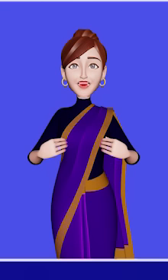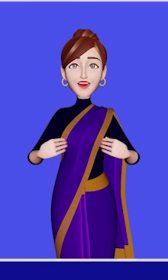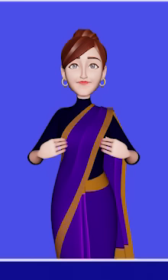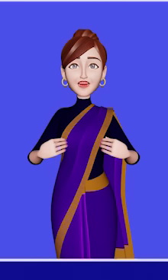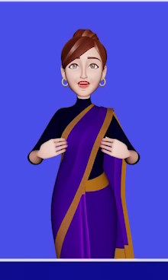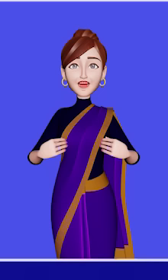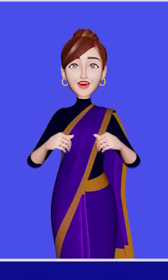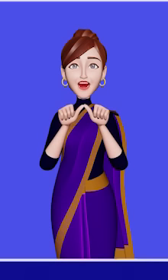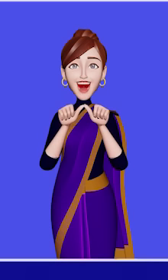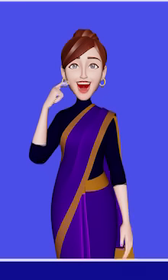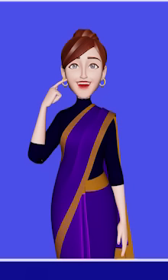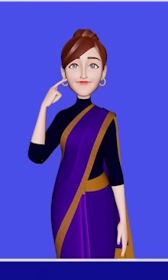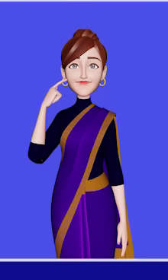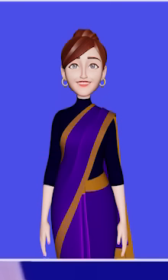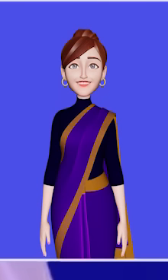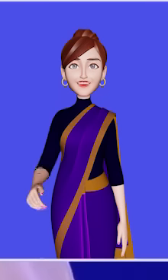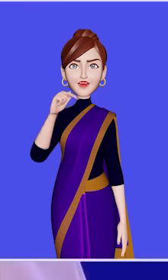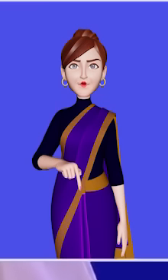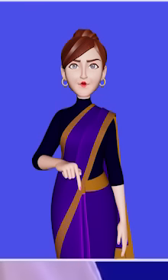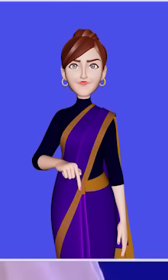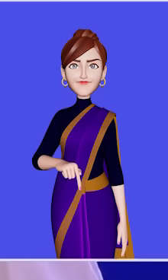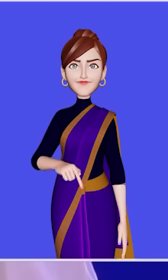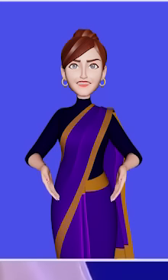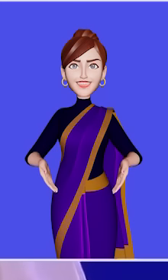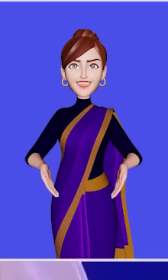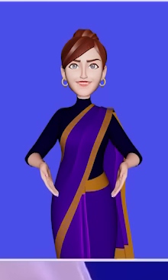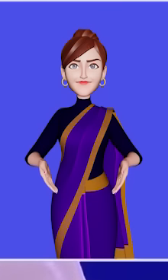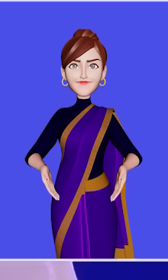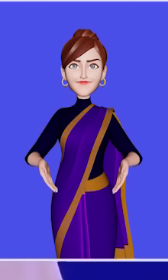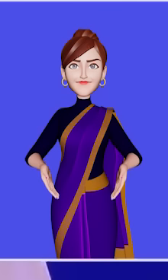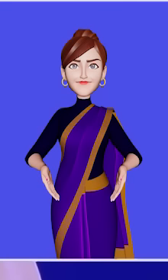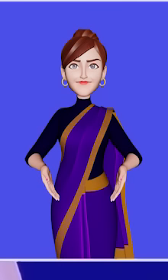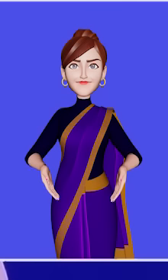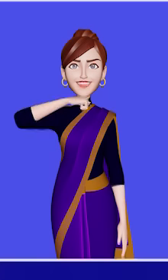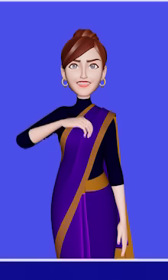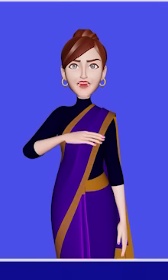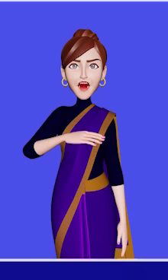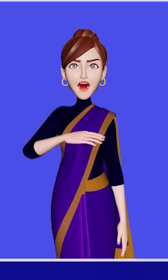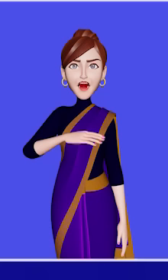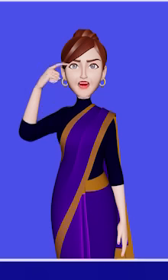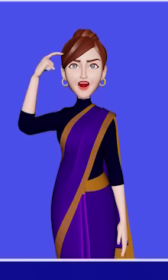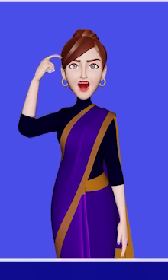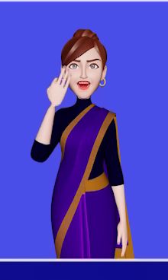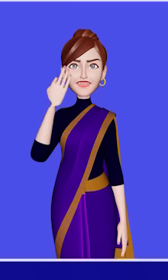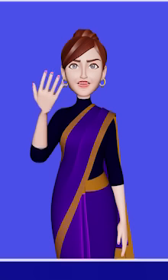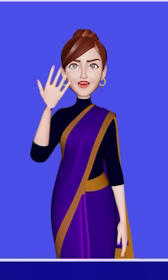लेकिन जिस तेजी और भरोसे के साथ दुनिया की युवा